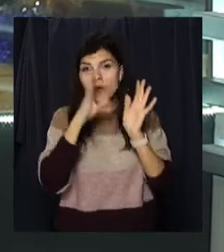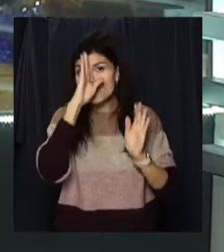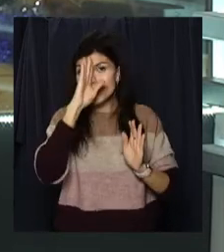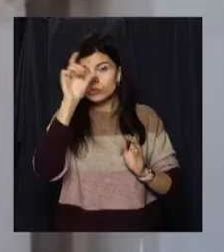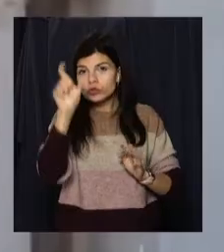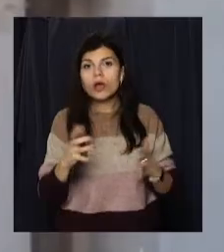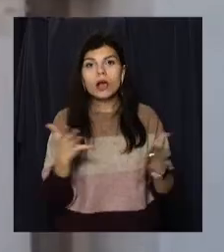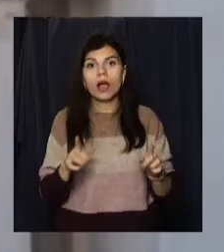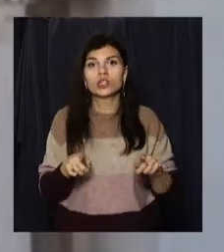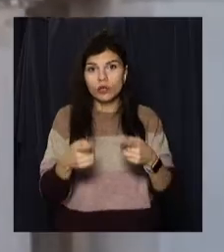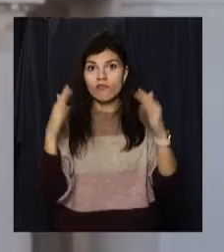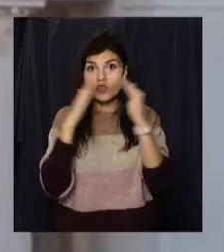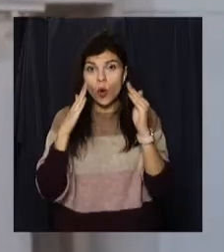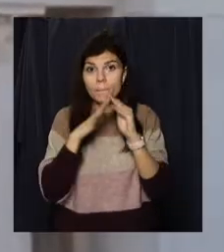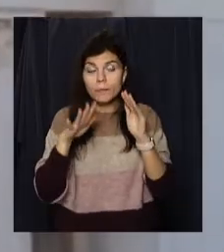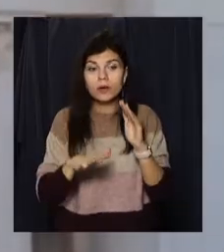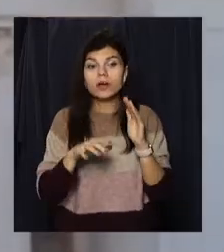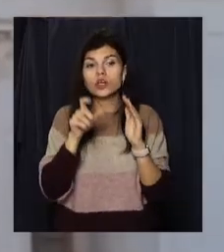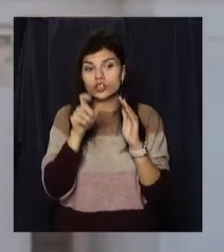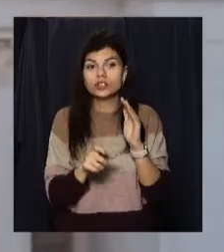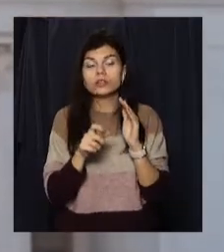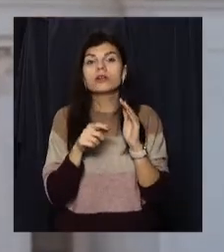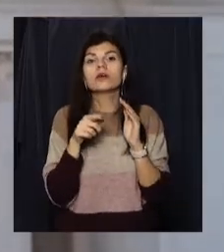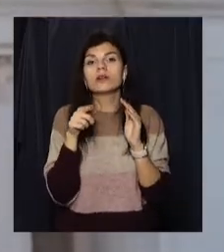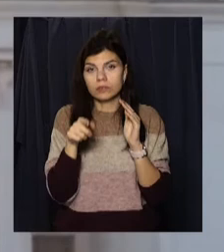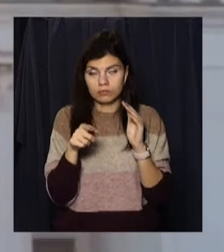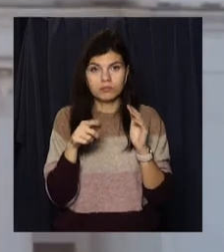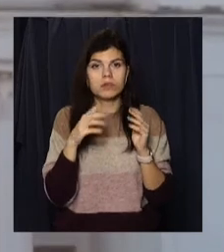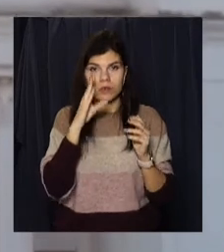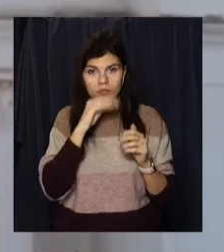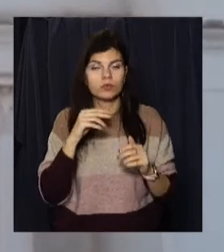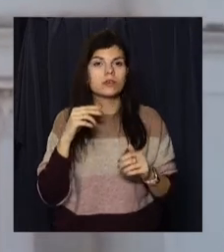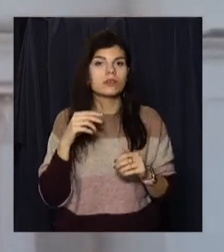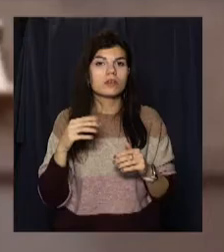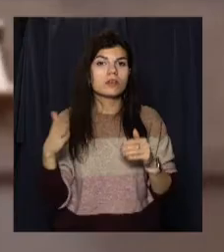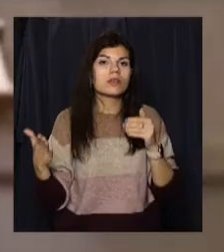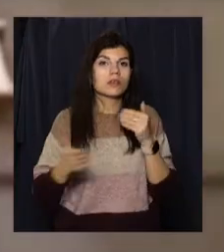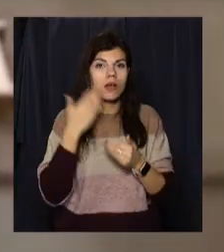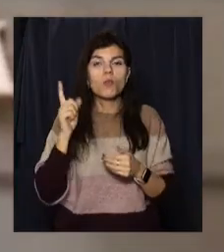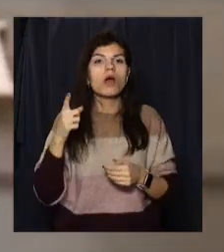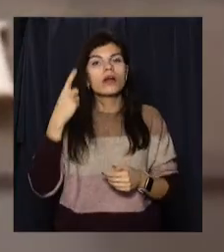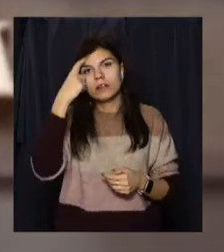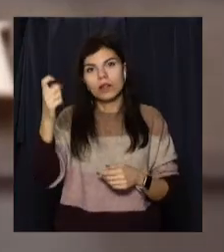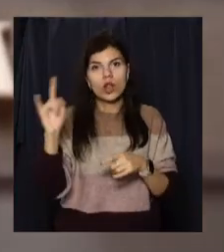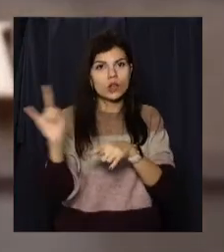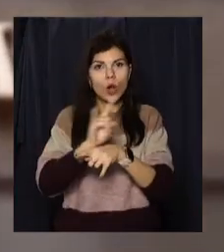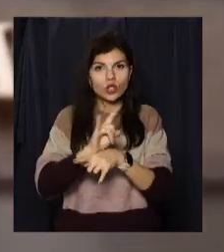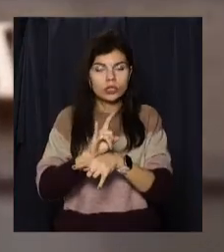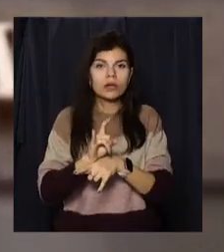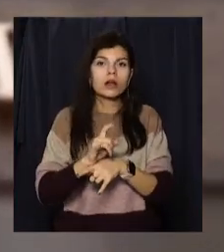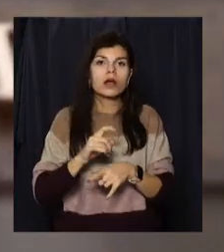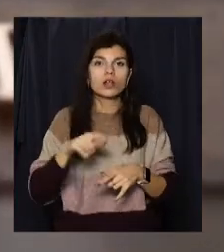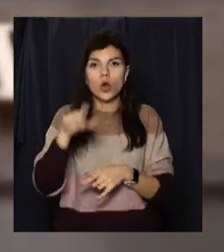чоловік, якого затримали вдома. Недомінеру вручили підозру за статтею завідомо неправдиве повідомлення про загрозу